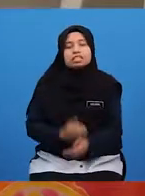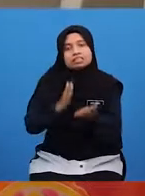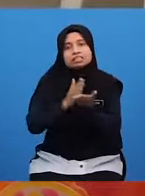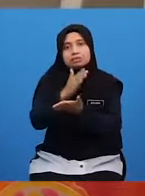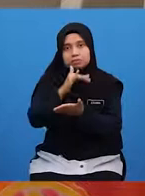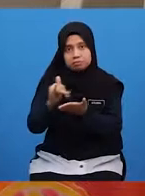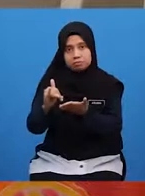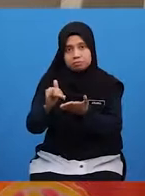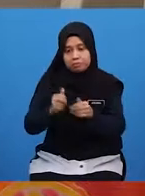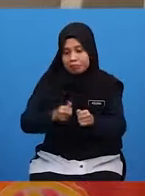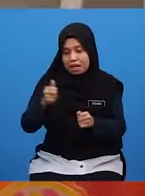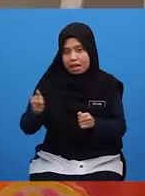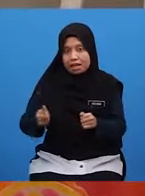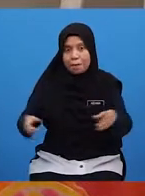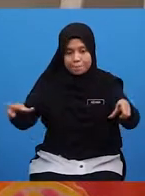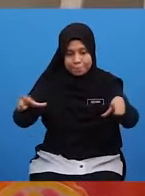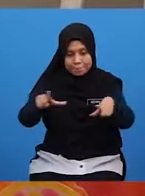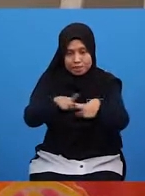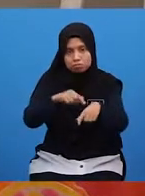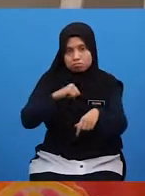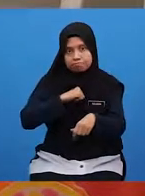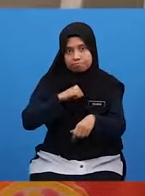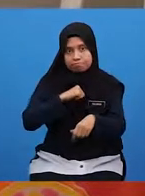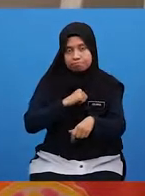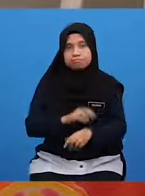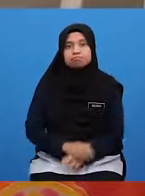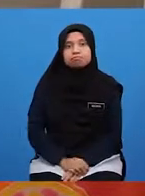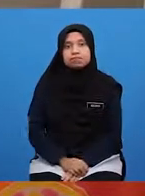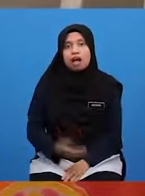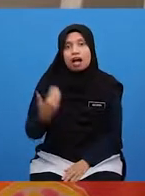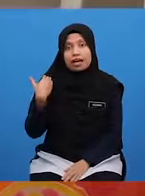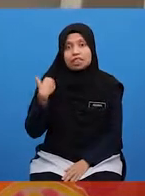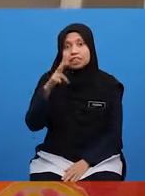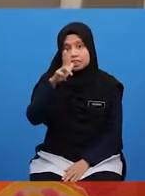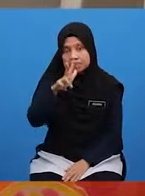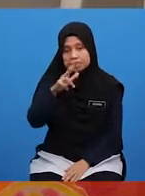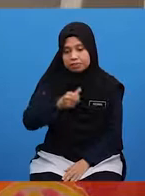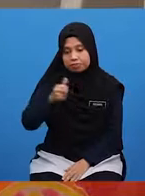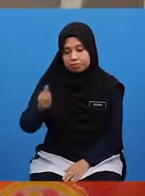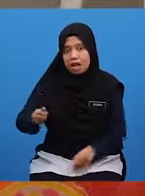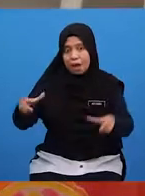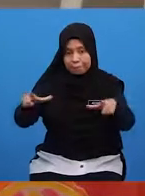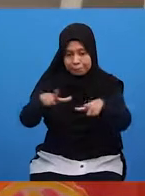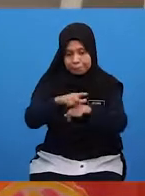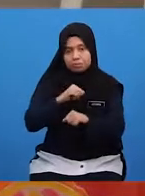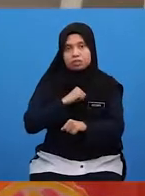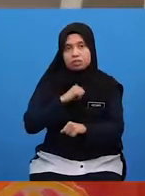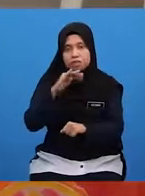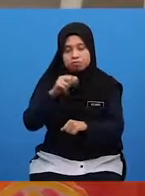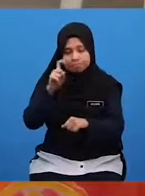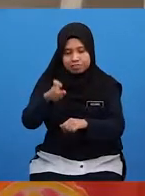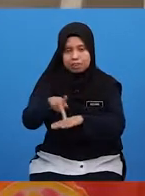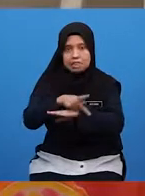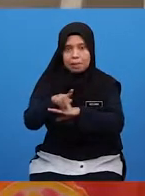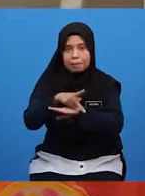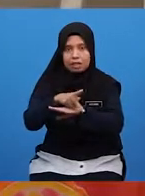Seterusnya ialah alat pelindungan diri. Terdapat tiga alat pelindungan diri yang perlu dipakai